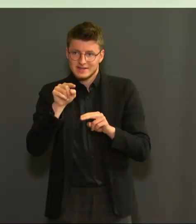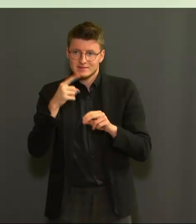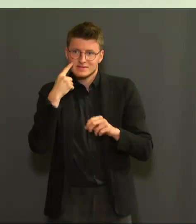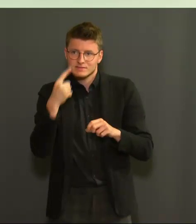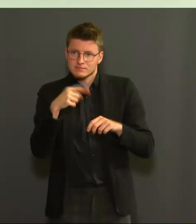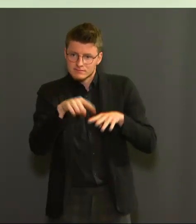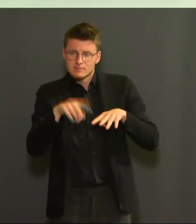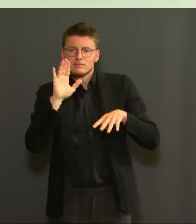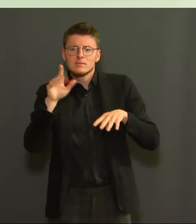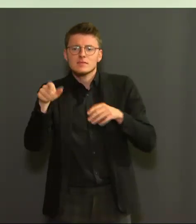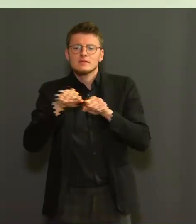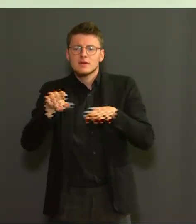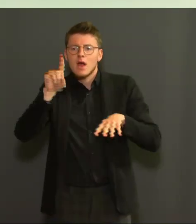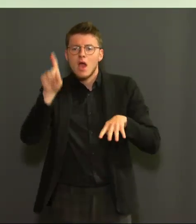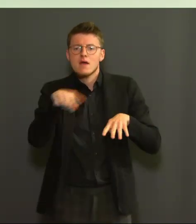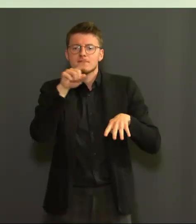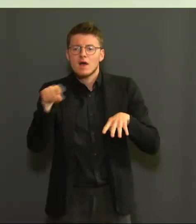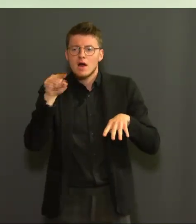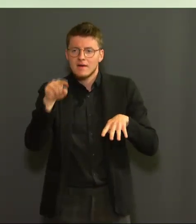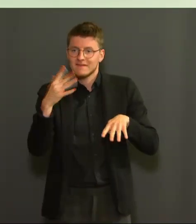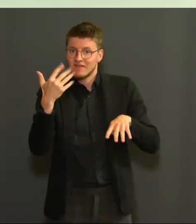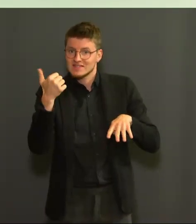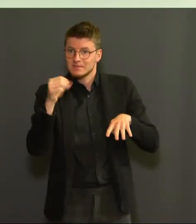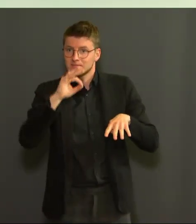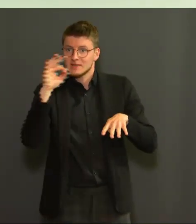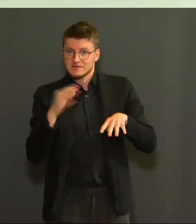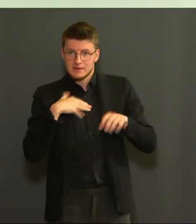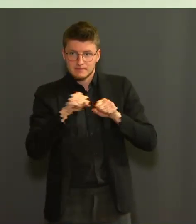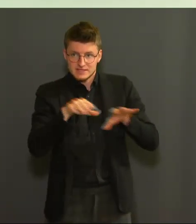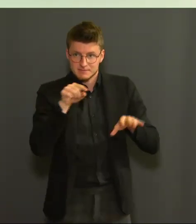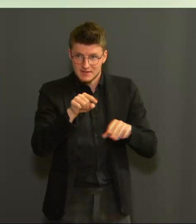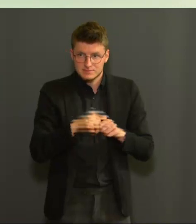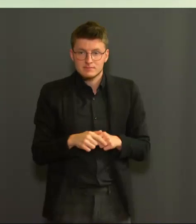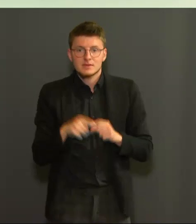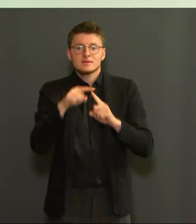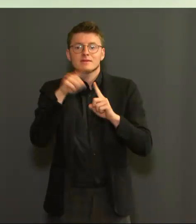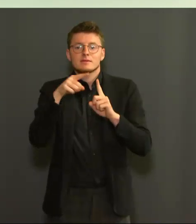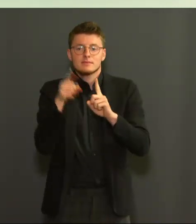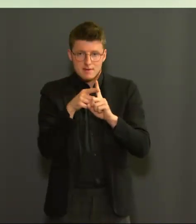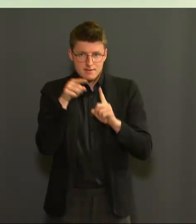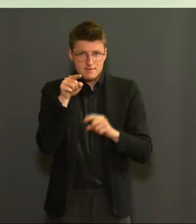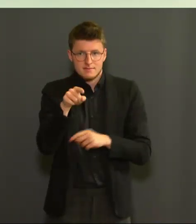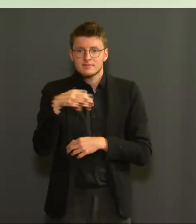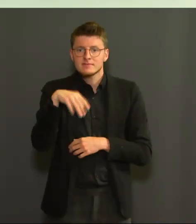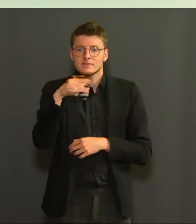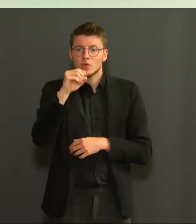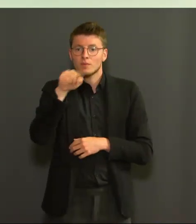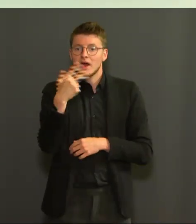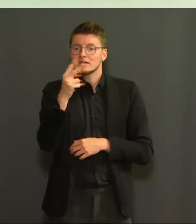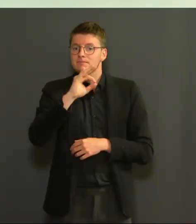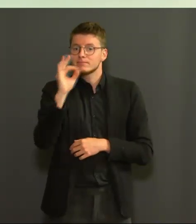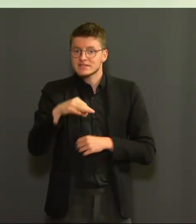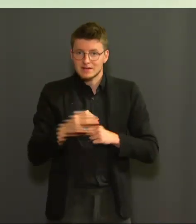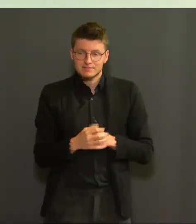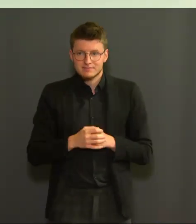0,8% door de beta-variant en 8,6% door de gamma-variant. De